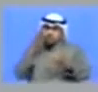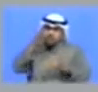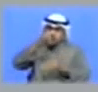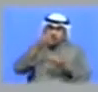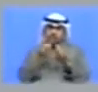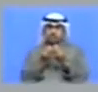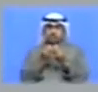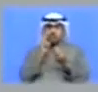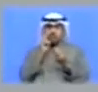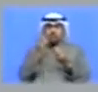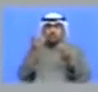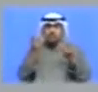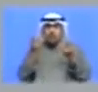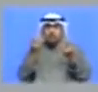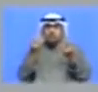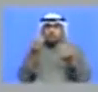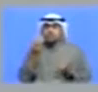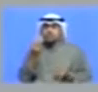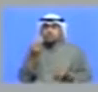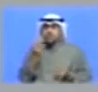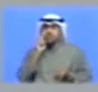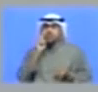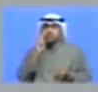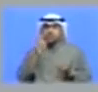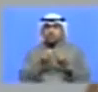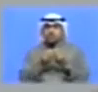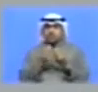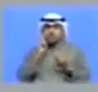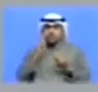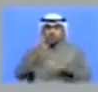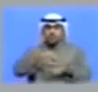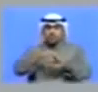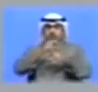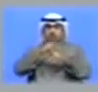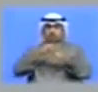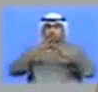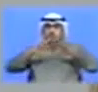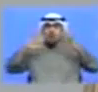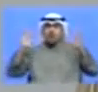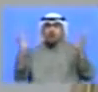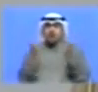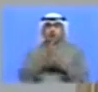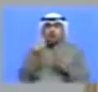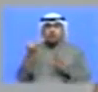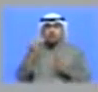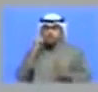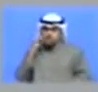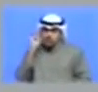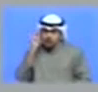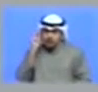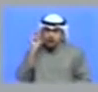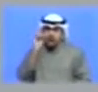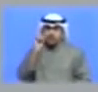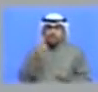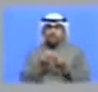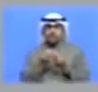الأرقام المهمة، إنما من باب الشفافية ليطلع الشعب الكويتي غاضبة على كل هذه التحاليل